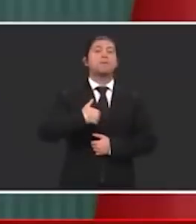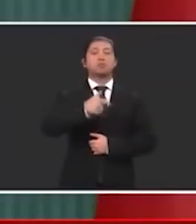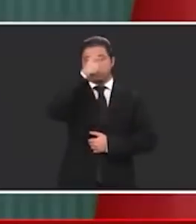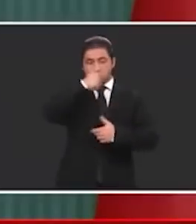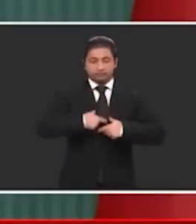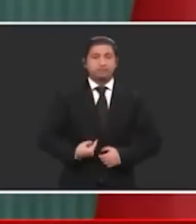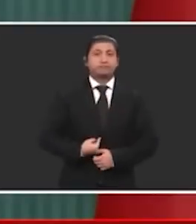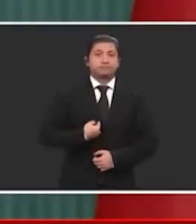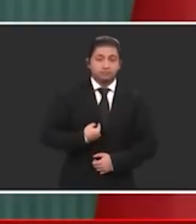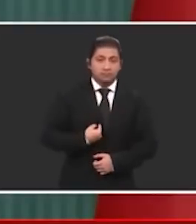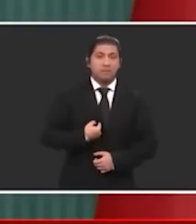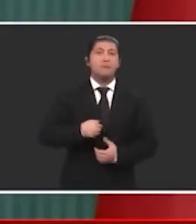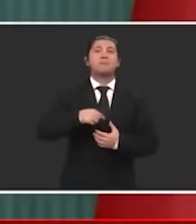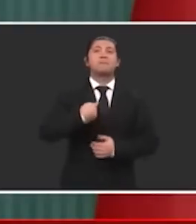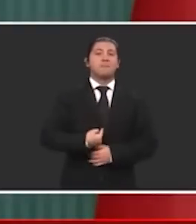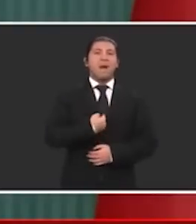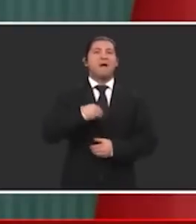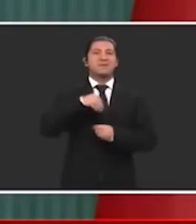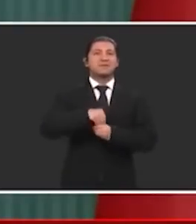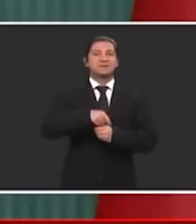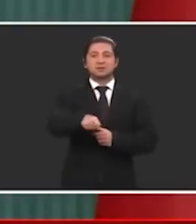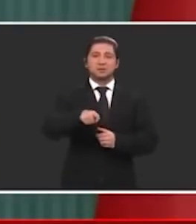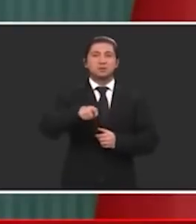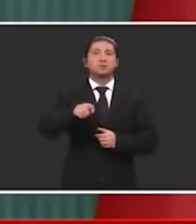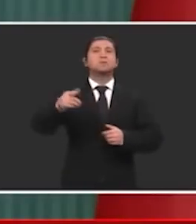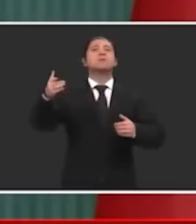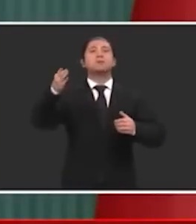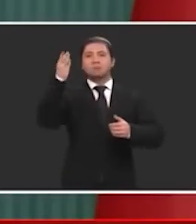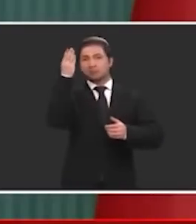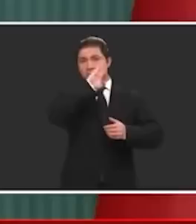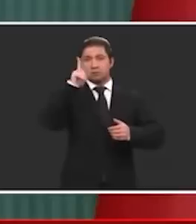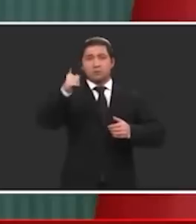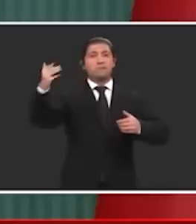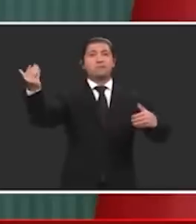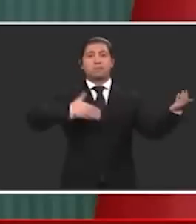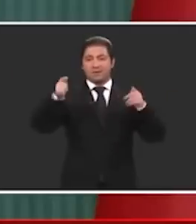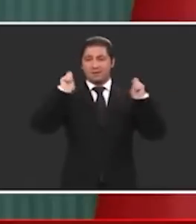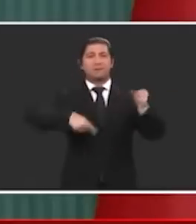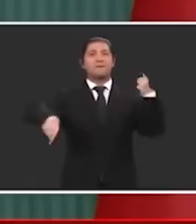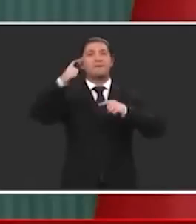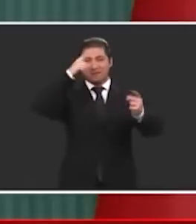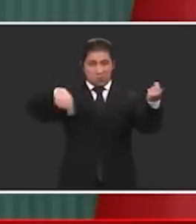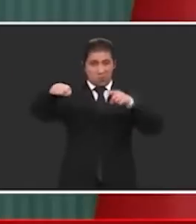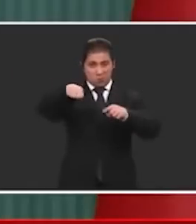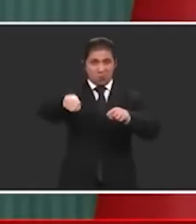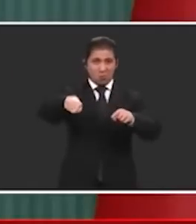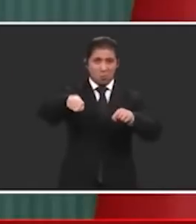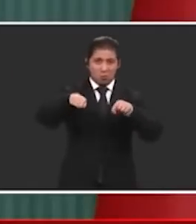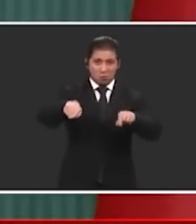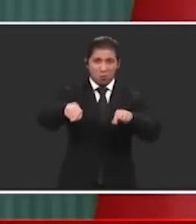bünyemizi ve manevi değerlerimizi hedef alan sinsi kampanyalarının amacının bu